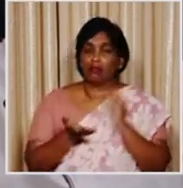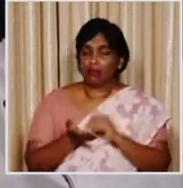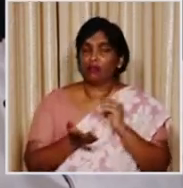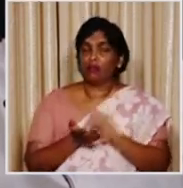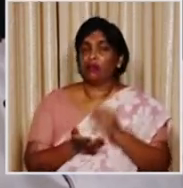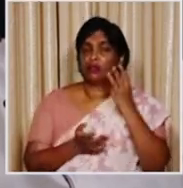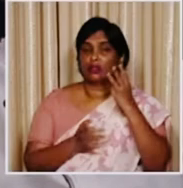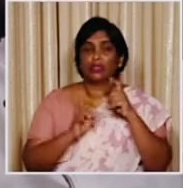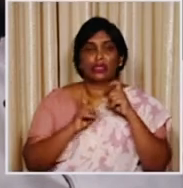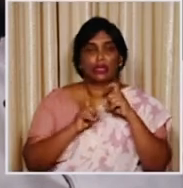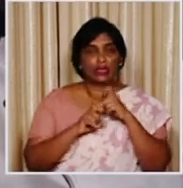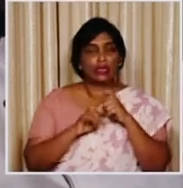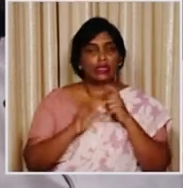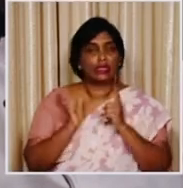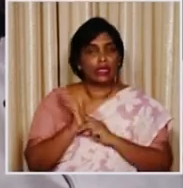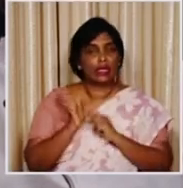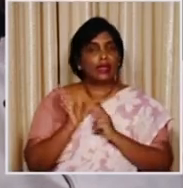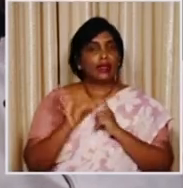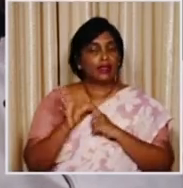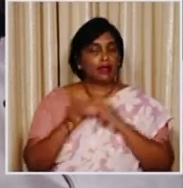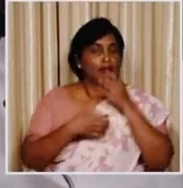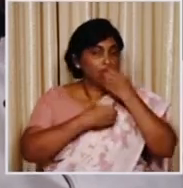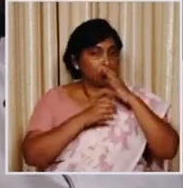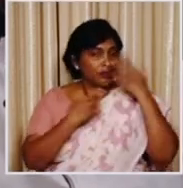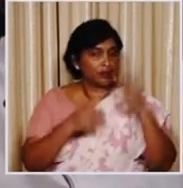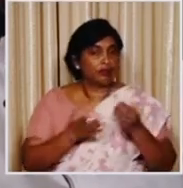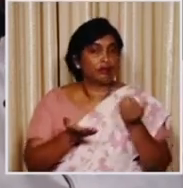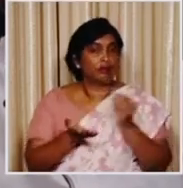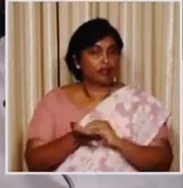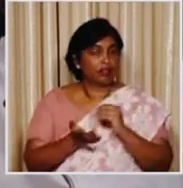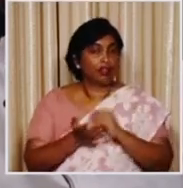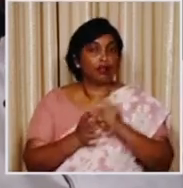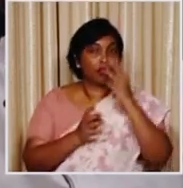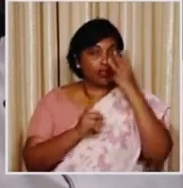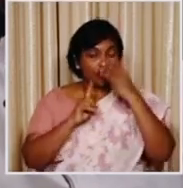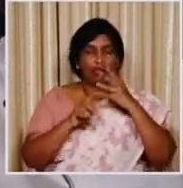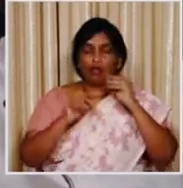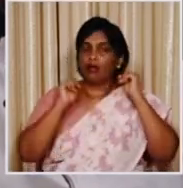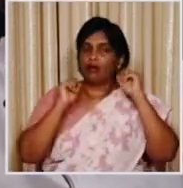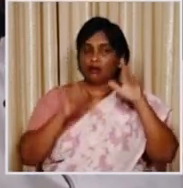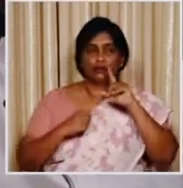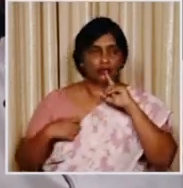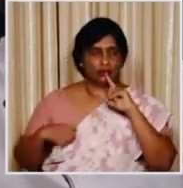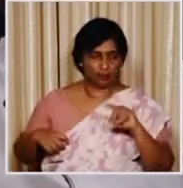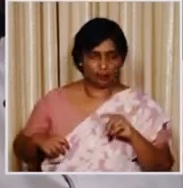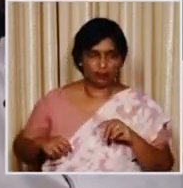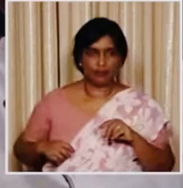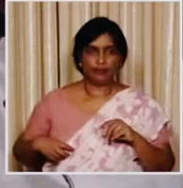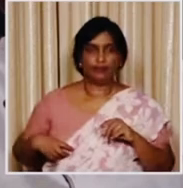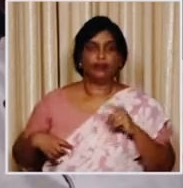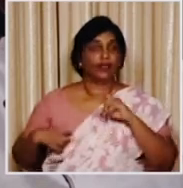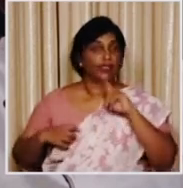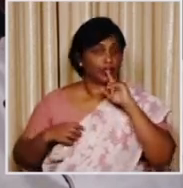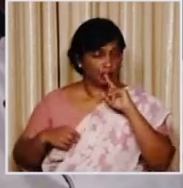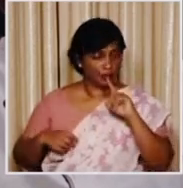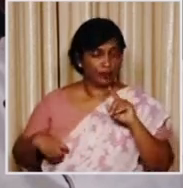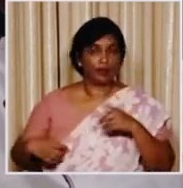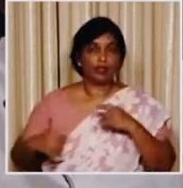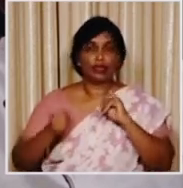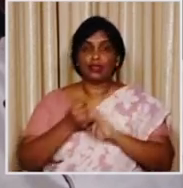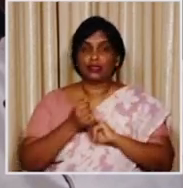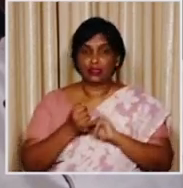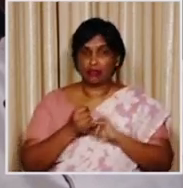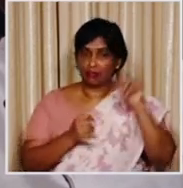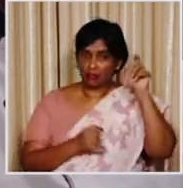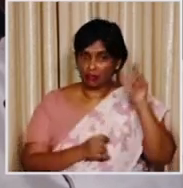වොන්න DNA පරීක්ෂණය කළා. තුන්වැනි වතාව තමයි ඒක සාර්ථක වුණේ කියලා දැන් කියනවා. කිව්වට සාරා